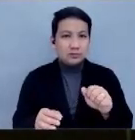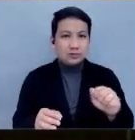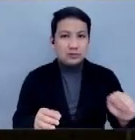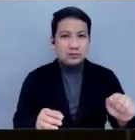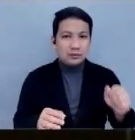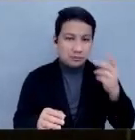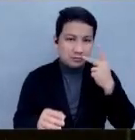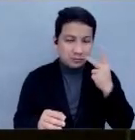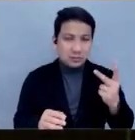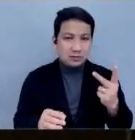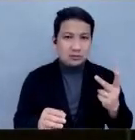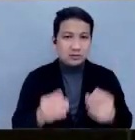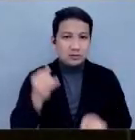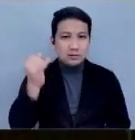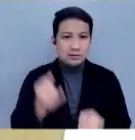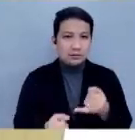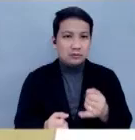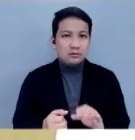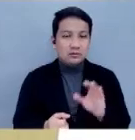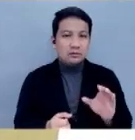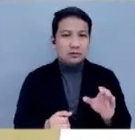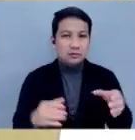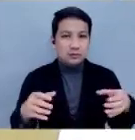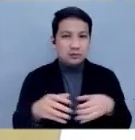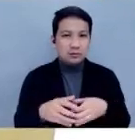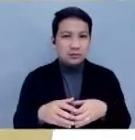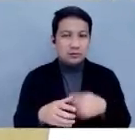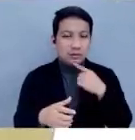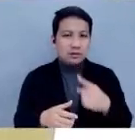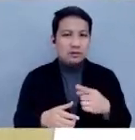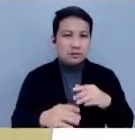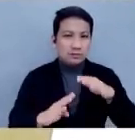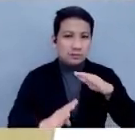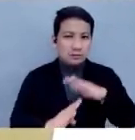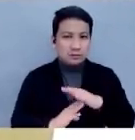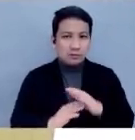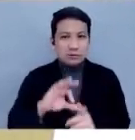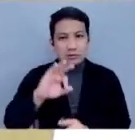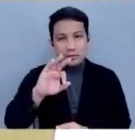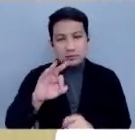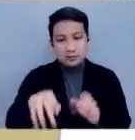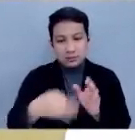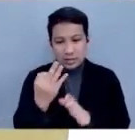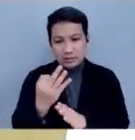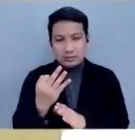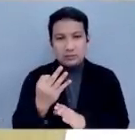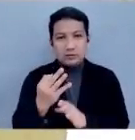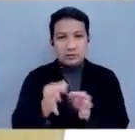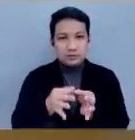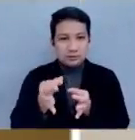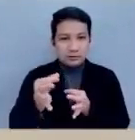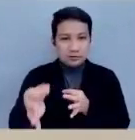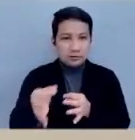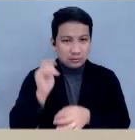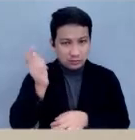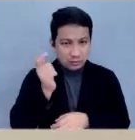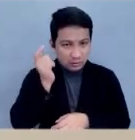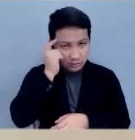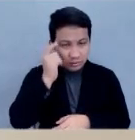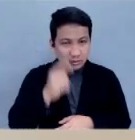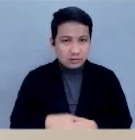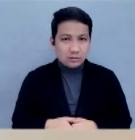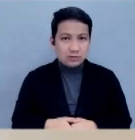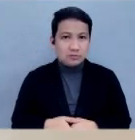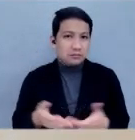sa final deadline ng consolidation. Sapat na raw kasi ang 9 beses na extension na ibinigay ng gobyerno. So far, wala pa